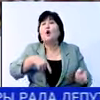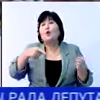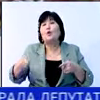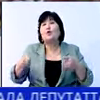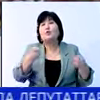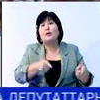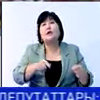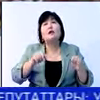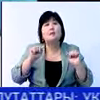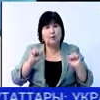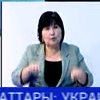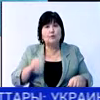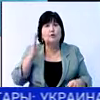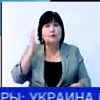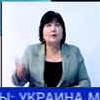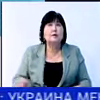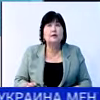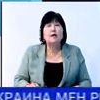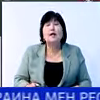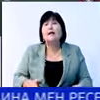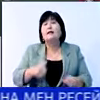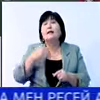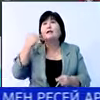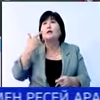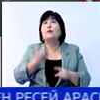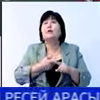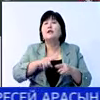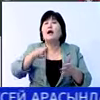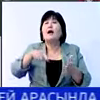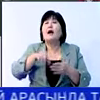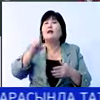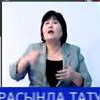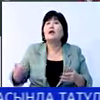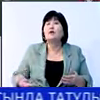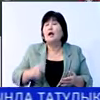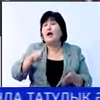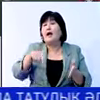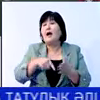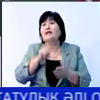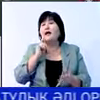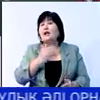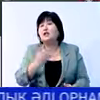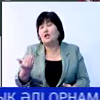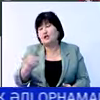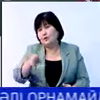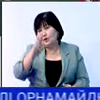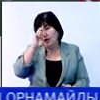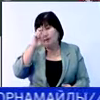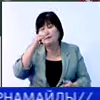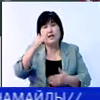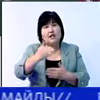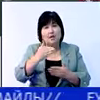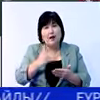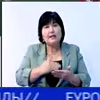мүмкін. Негізгі мақсаты осы қала тұрғындарына, қала жастарына осы мемлекеттік